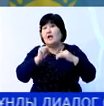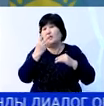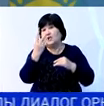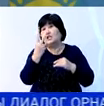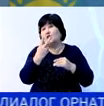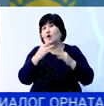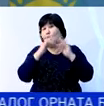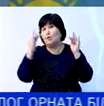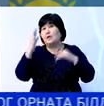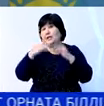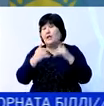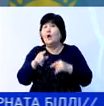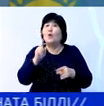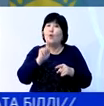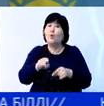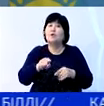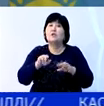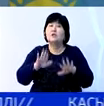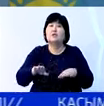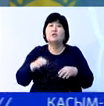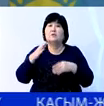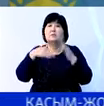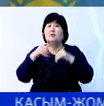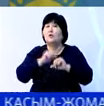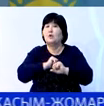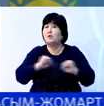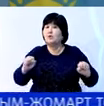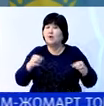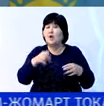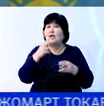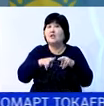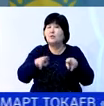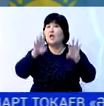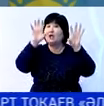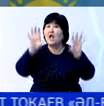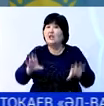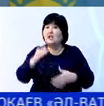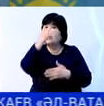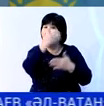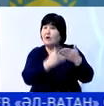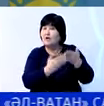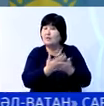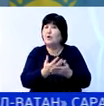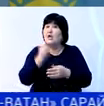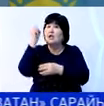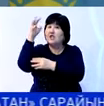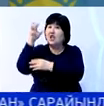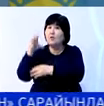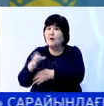салайық деп. Сөйтіп ол жерден салуға рұқсат бермейді екен. Өзінің ана темір жолдың заңдылықтары бар, ана семафорлары бар, соның 120 метр